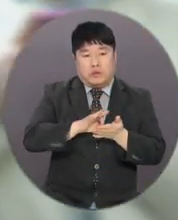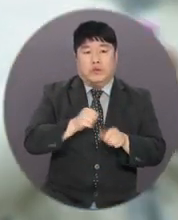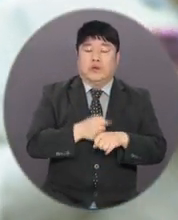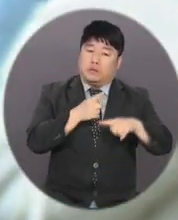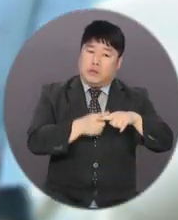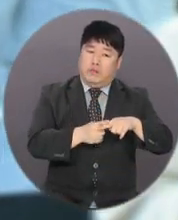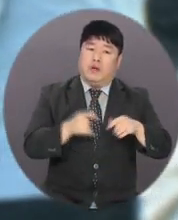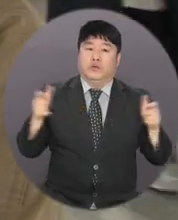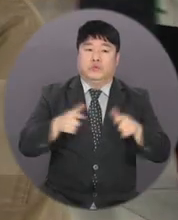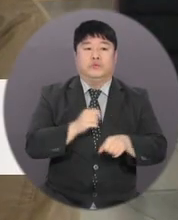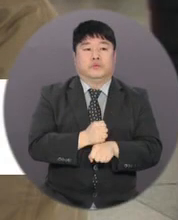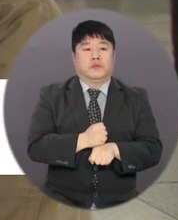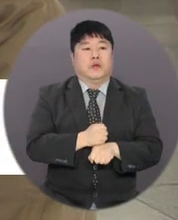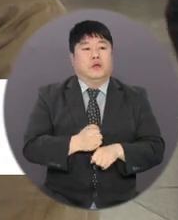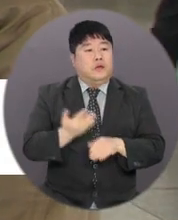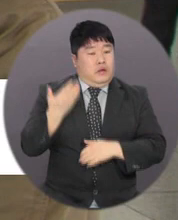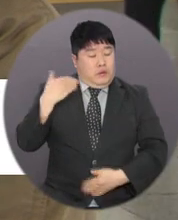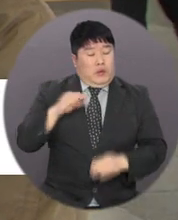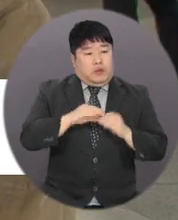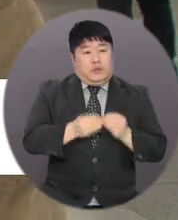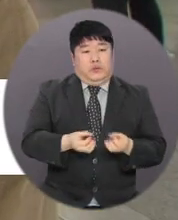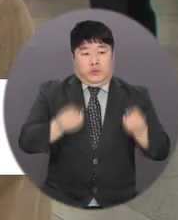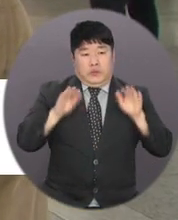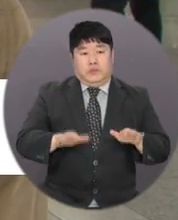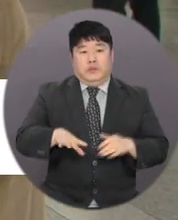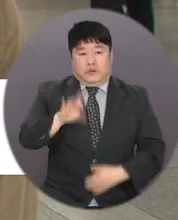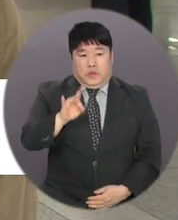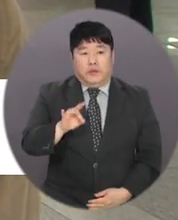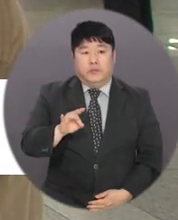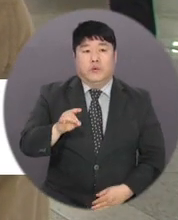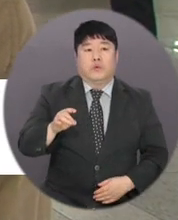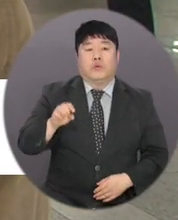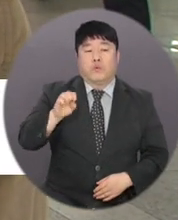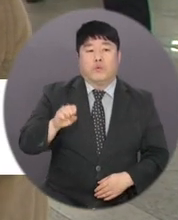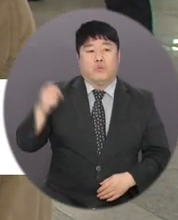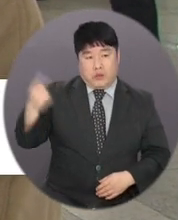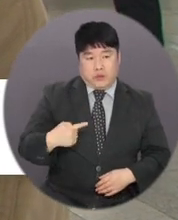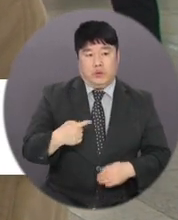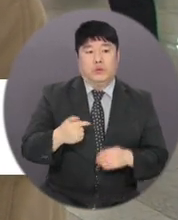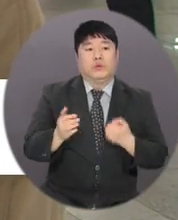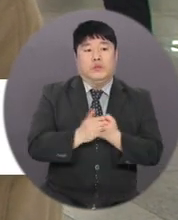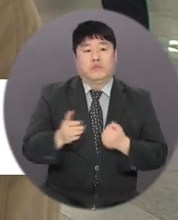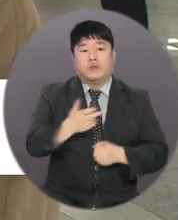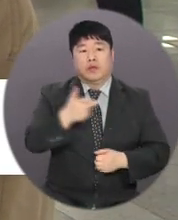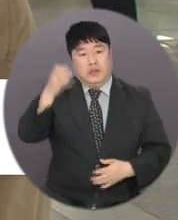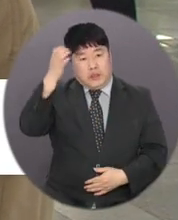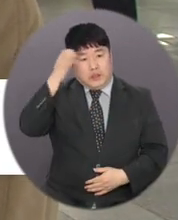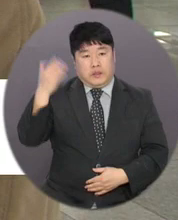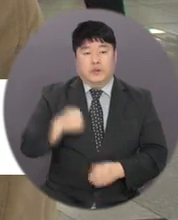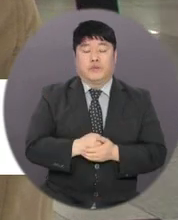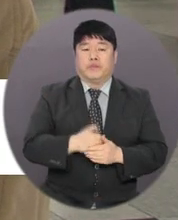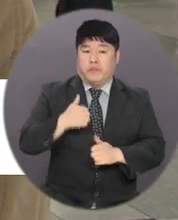감소했습니다. 전번 추석하고 이번에 지금 처음으로 또 올라왔거든요. 그래서 되게 기대되고